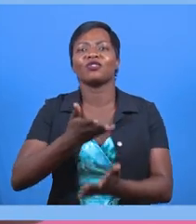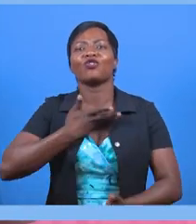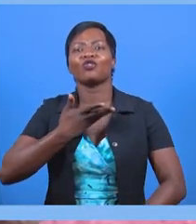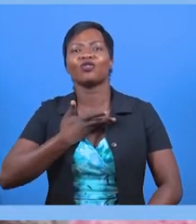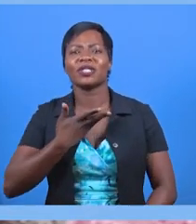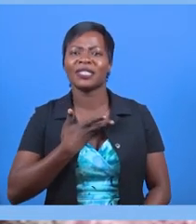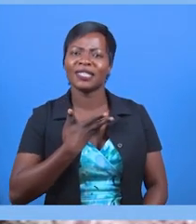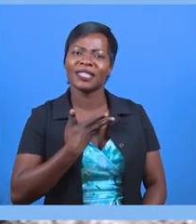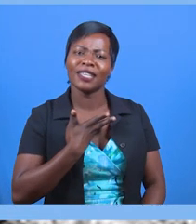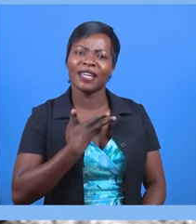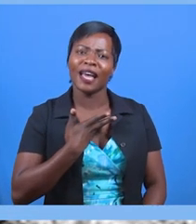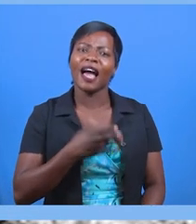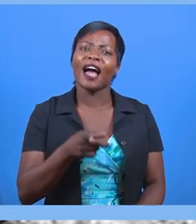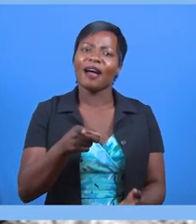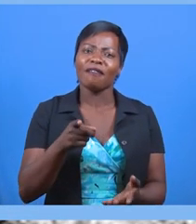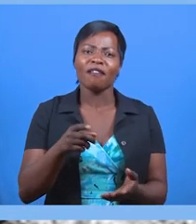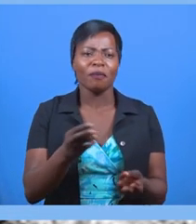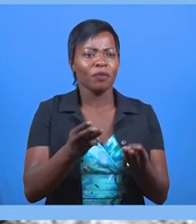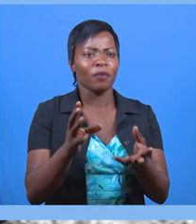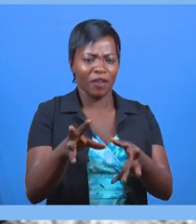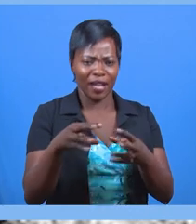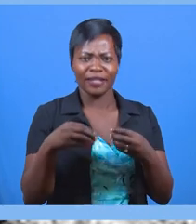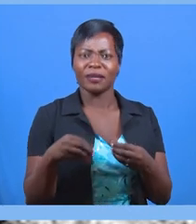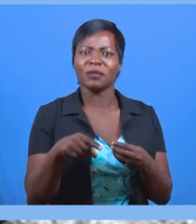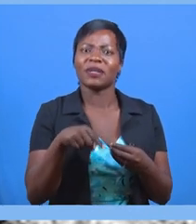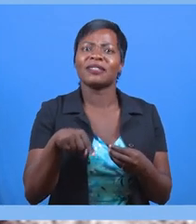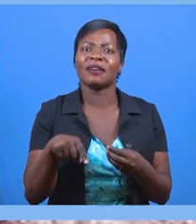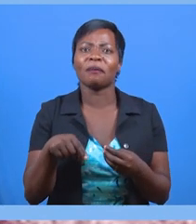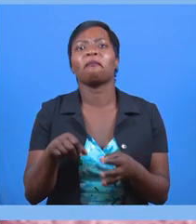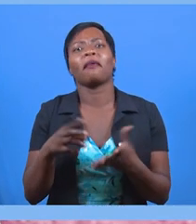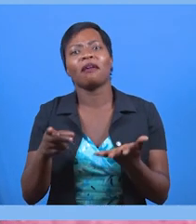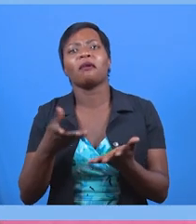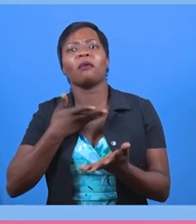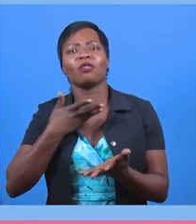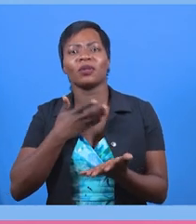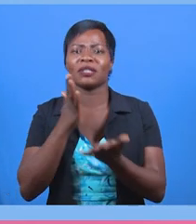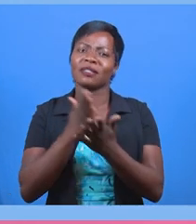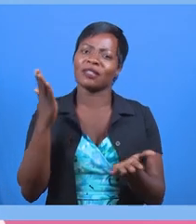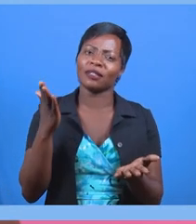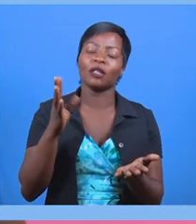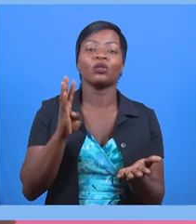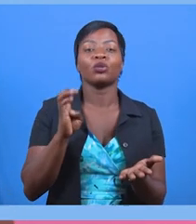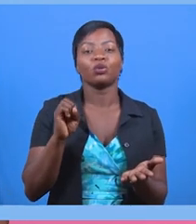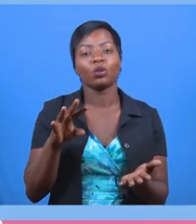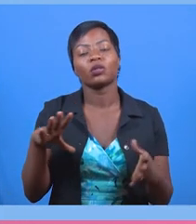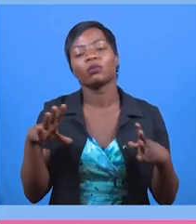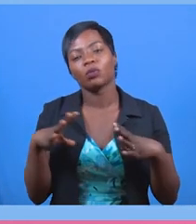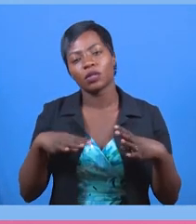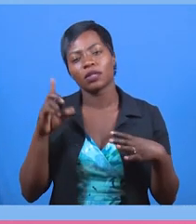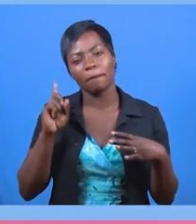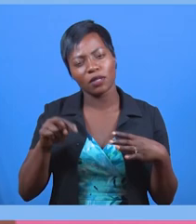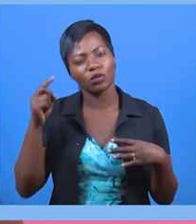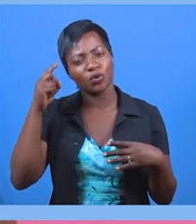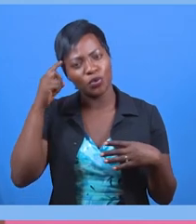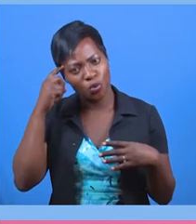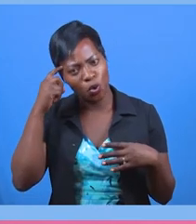nemadzimambo akanga avagashira zvakanaka. Saka panoda kuziva ipapo kuti pane musiyano